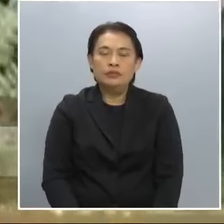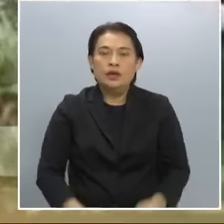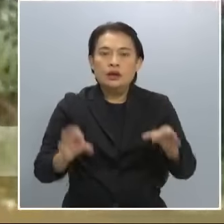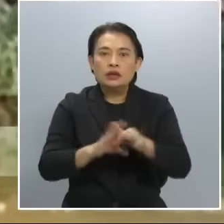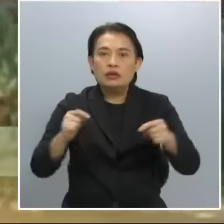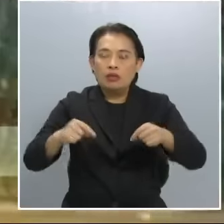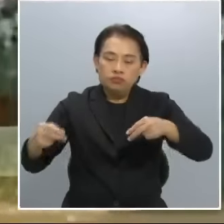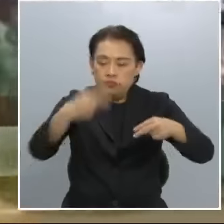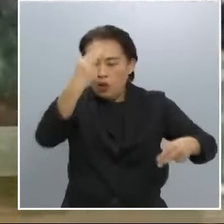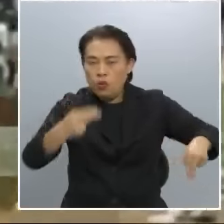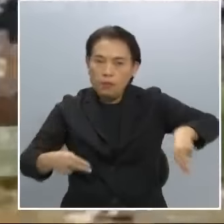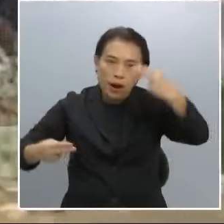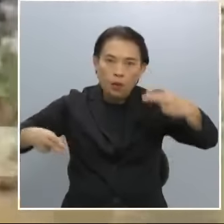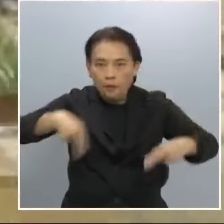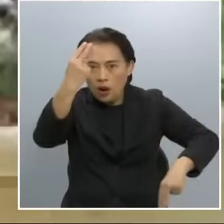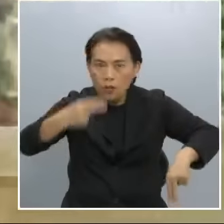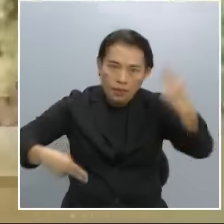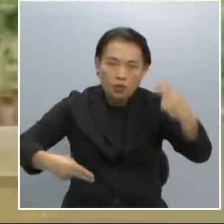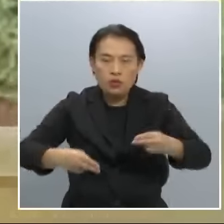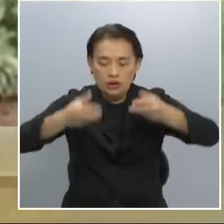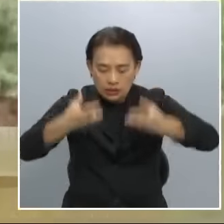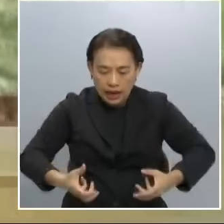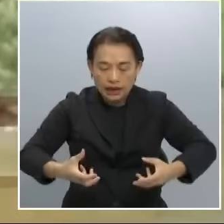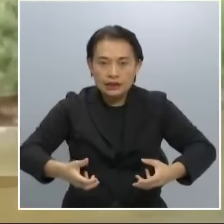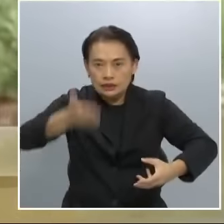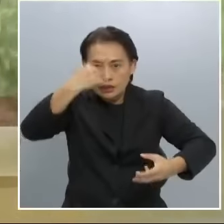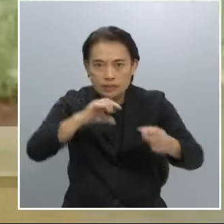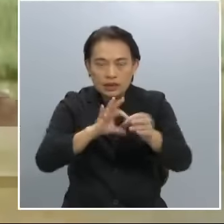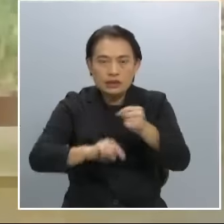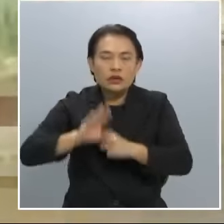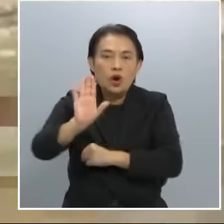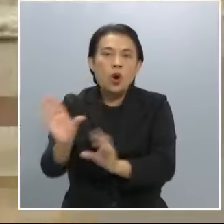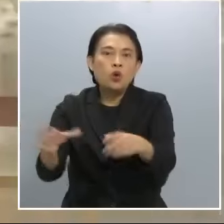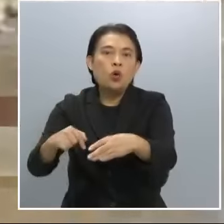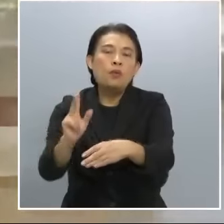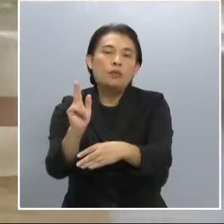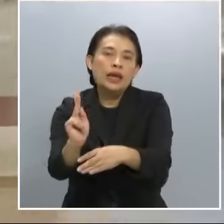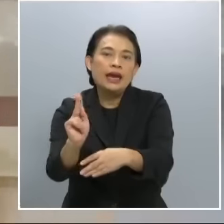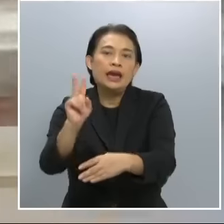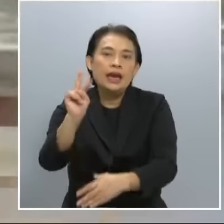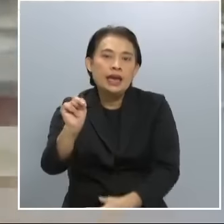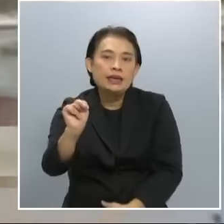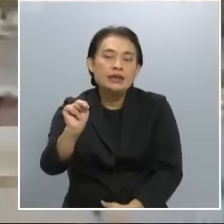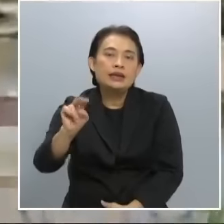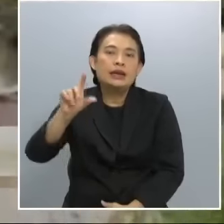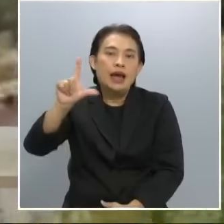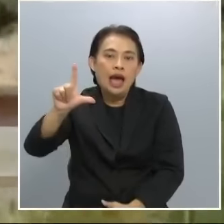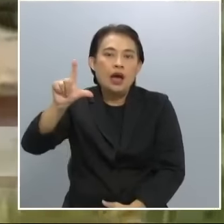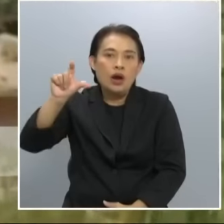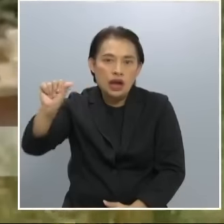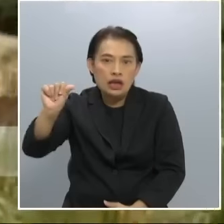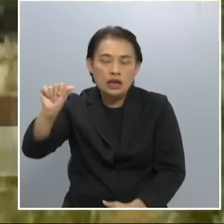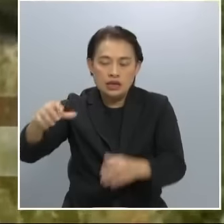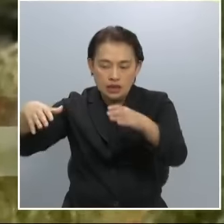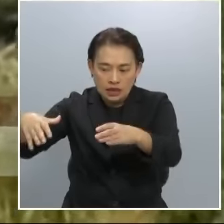วงอันเนื่องมาจากทหารกองกำลังปลดปล่อยแห่งชาติกะเหรี่ยง KNLA ทหารสหภาพแห่งชาติกะเหรี่ยง